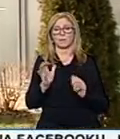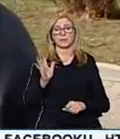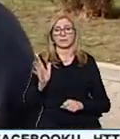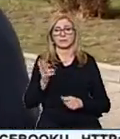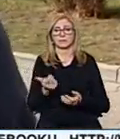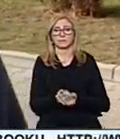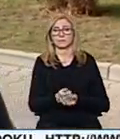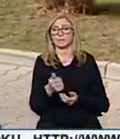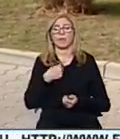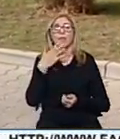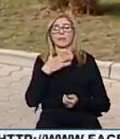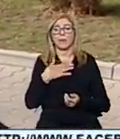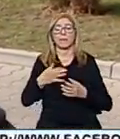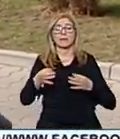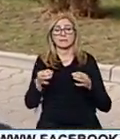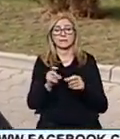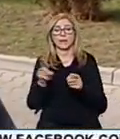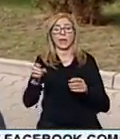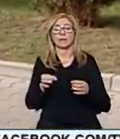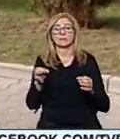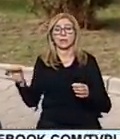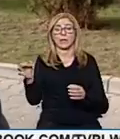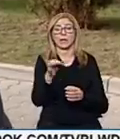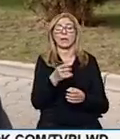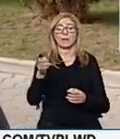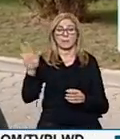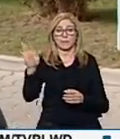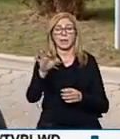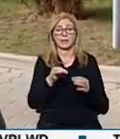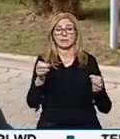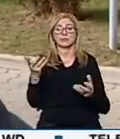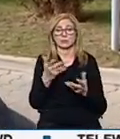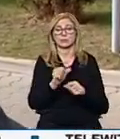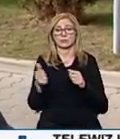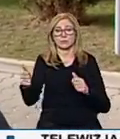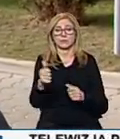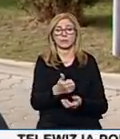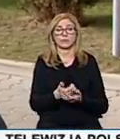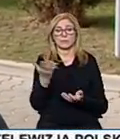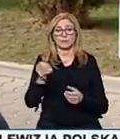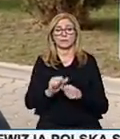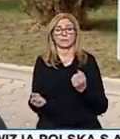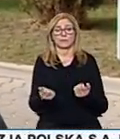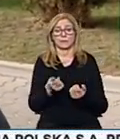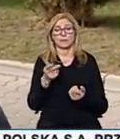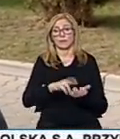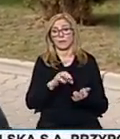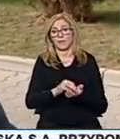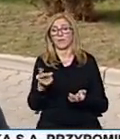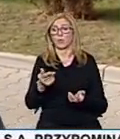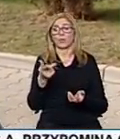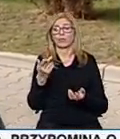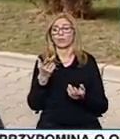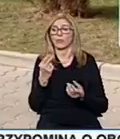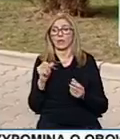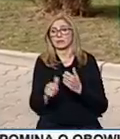tak naprawdę. Ja nie mam samochodu, dla tych samochodziarzy mają samochody, gdzie postawić. Mają pewne, że nic im